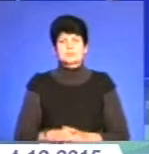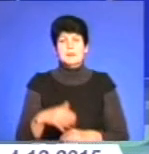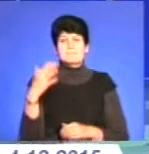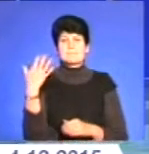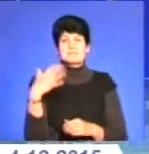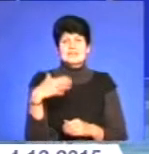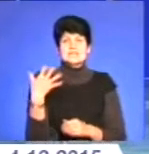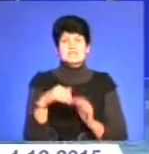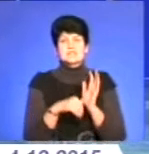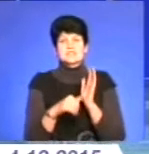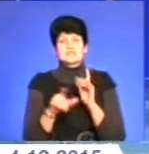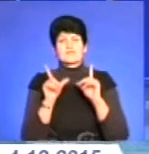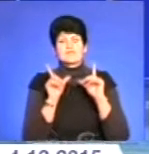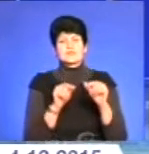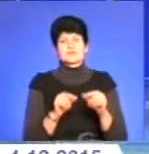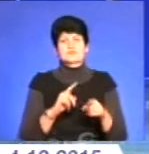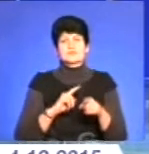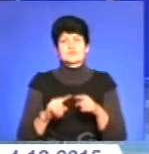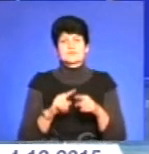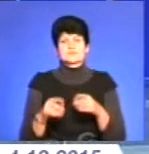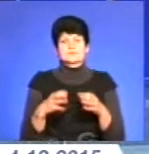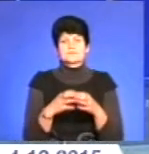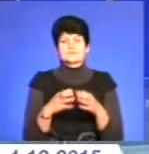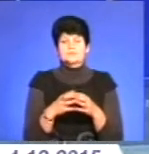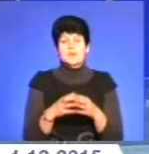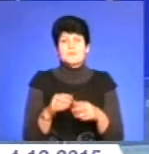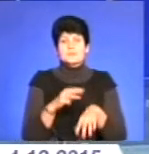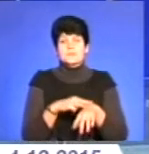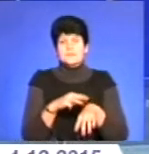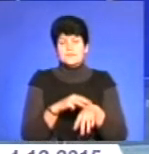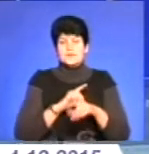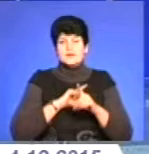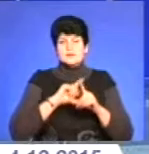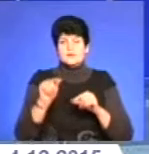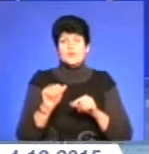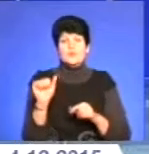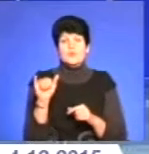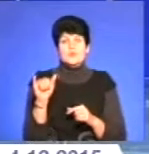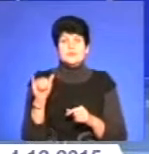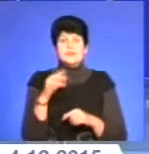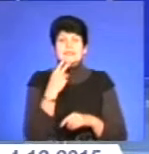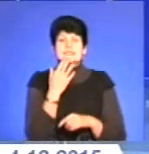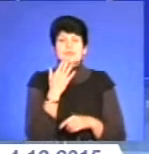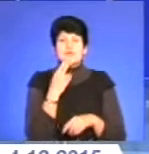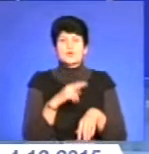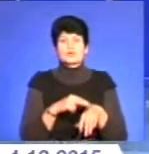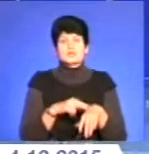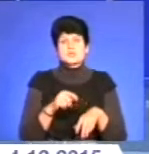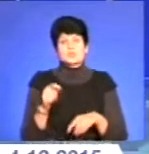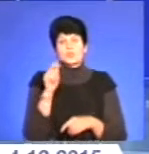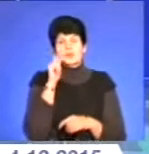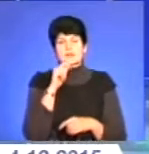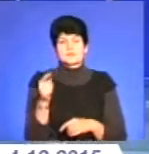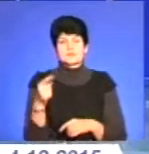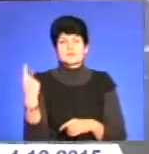50-60 виїздів за добу здійснюють групи швидкого реагування Тернополя. Відеоматеріал сектору комунікації Головного управління Національної поліції України в Тернопільській області.